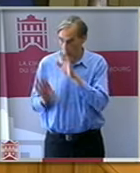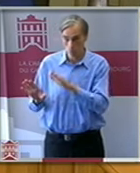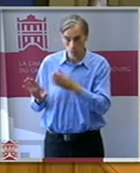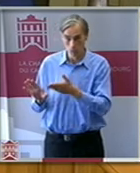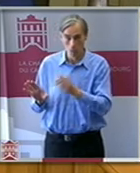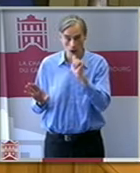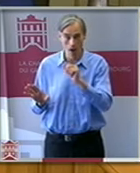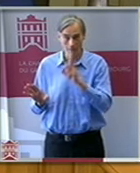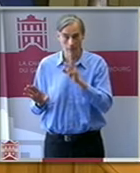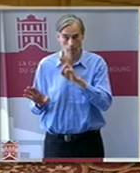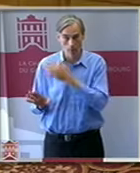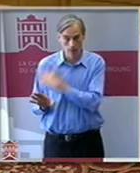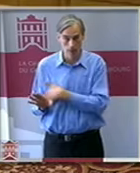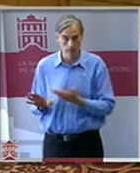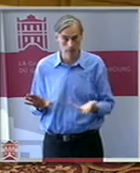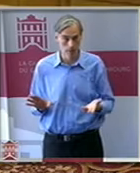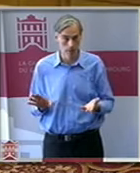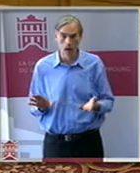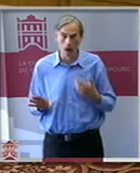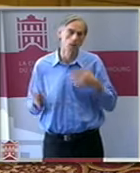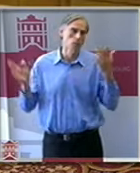Bon, ich fahre beim Neokolonialismus,